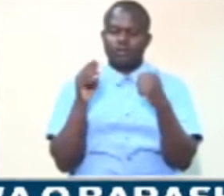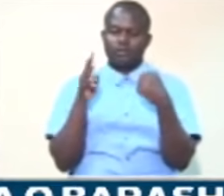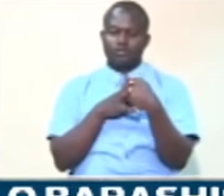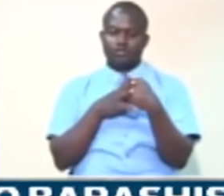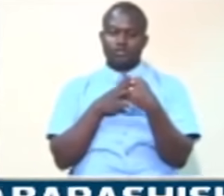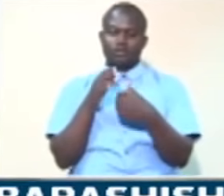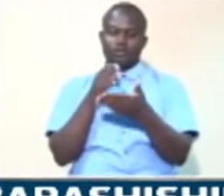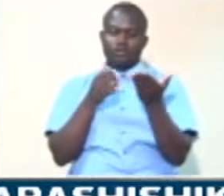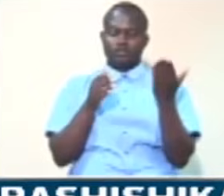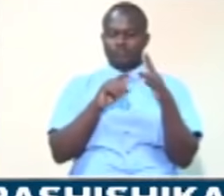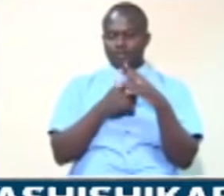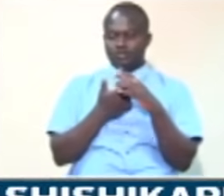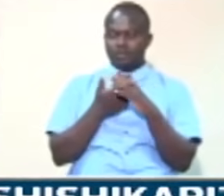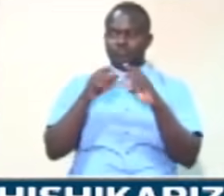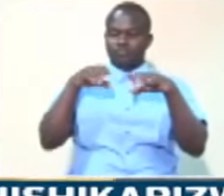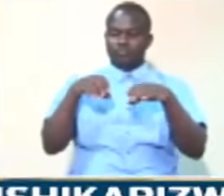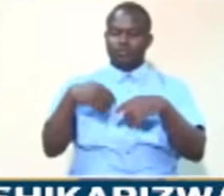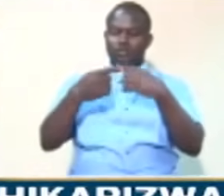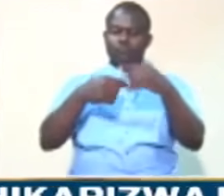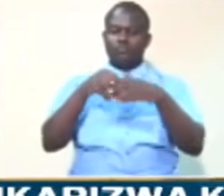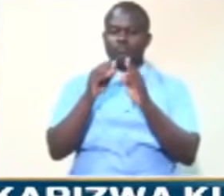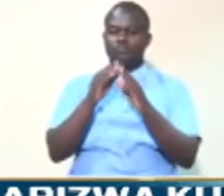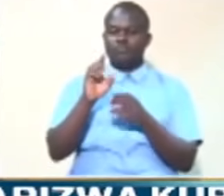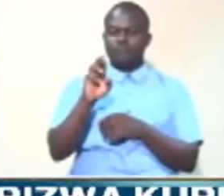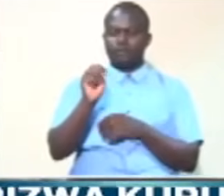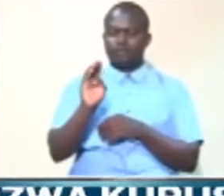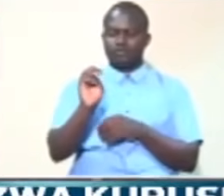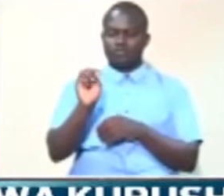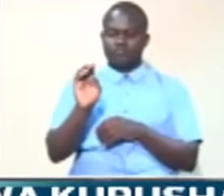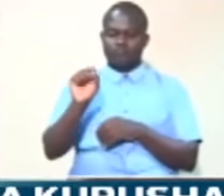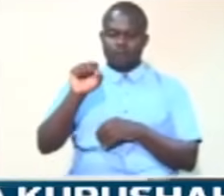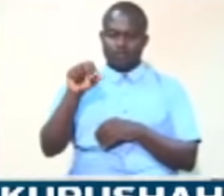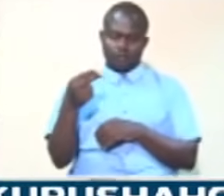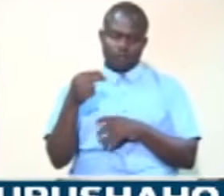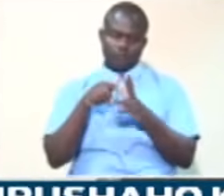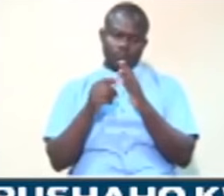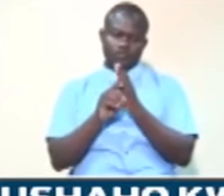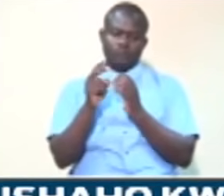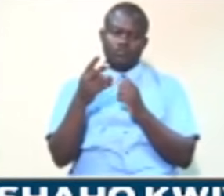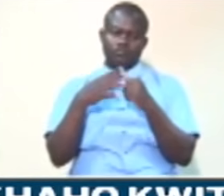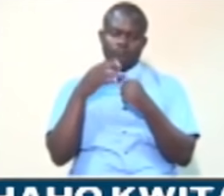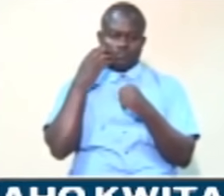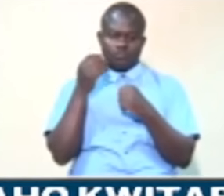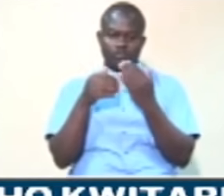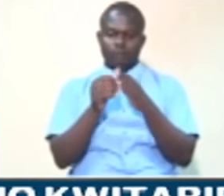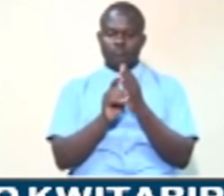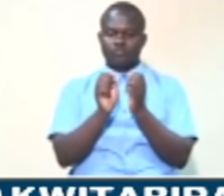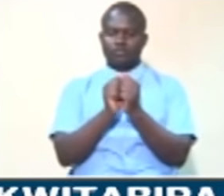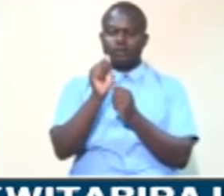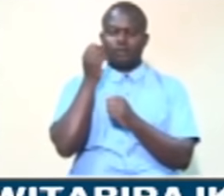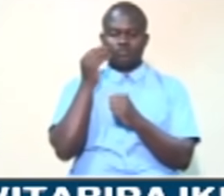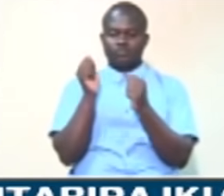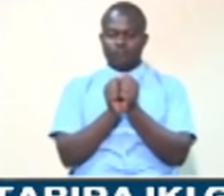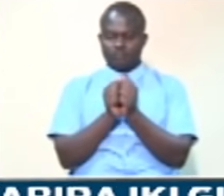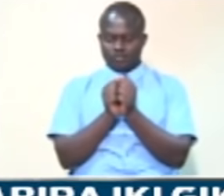ingendo Kinshasa, ubu noneho zigiye no gukomereza mu mujyi wa Lubumbashi. Guhera tariki 29 z'uku kwezi ndetse na tariki 15 z'ukwa